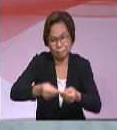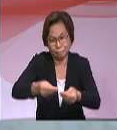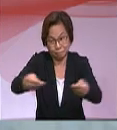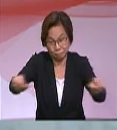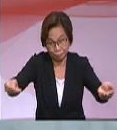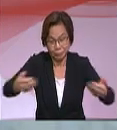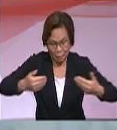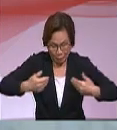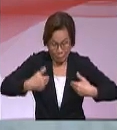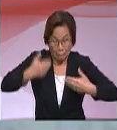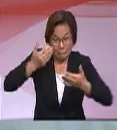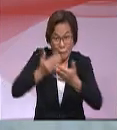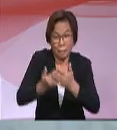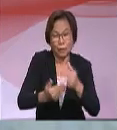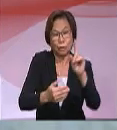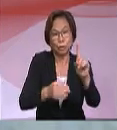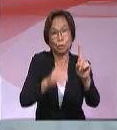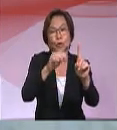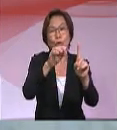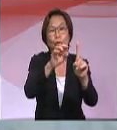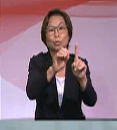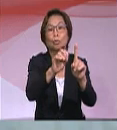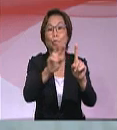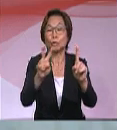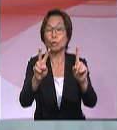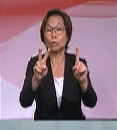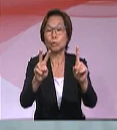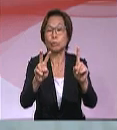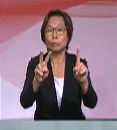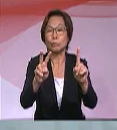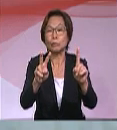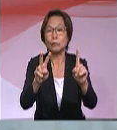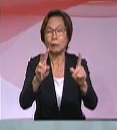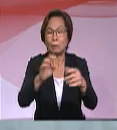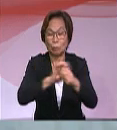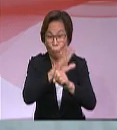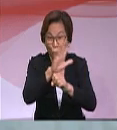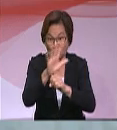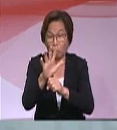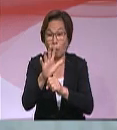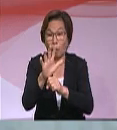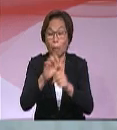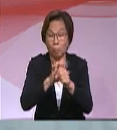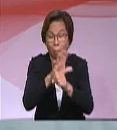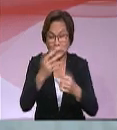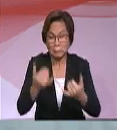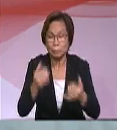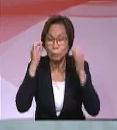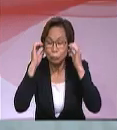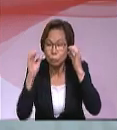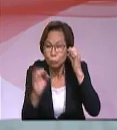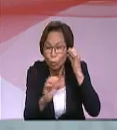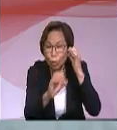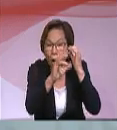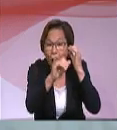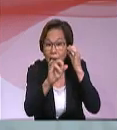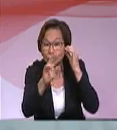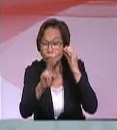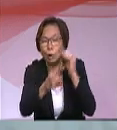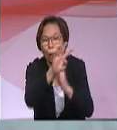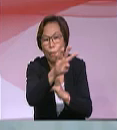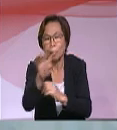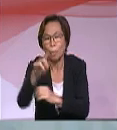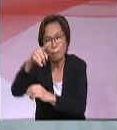kini terdapat 102 kes COVID positif COVID-19 yang sedang dirawat di unit rawatan rapi, di mana 44